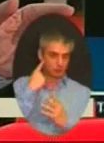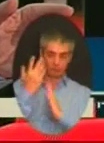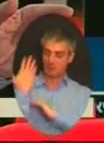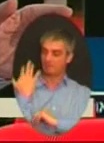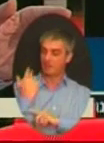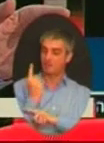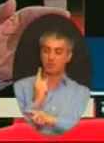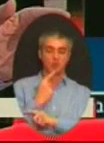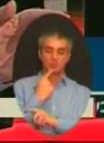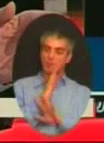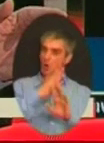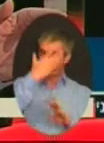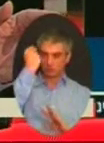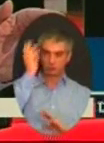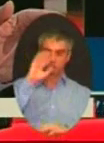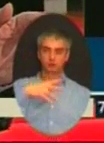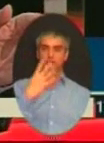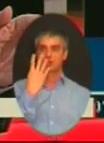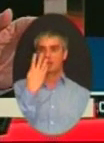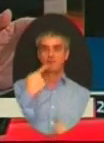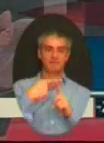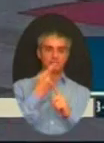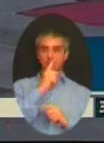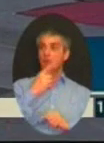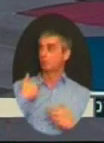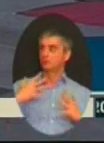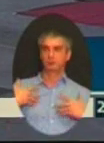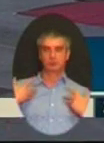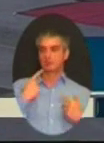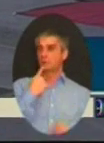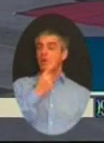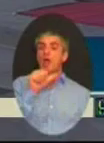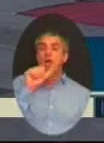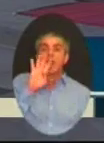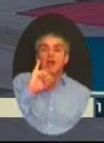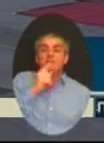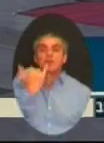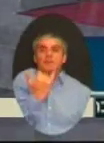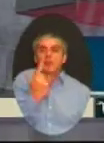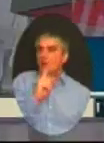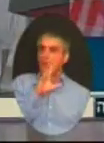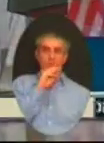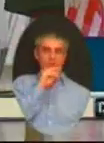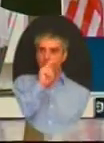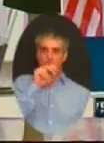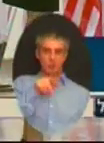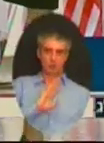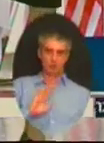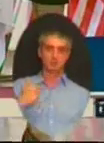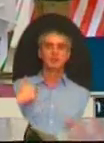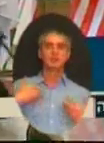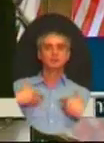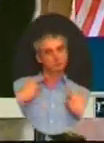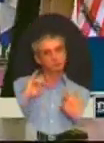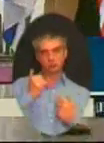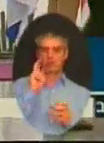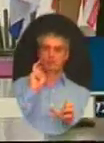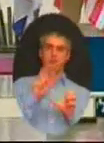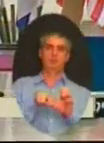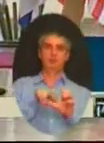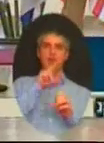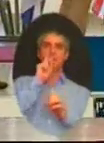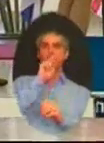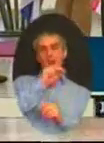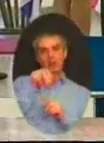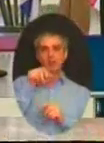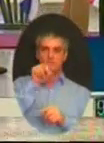כמה דקות, אומר לא לשכוח שיש ארבעה וחצי. נכון, אני אגב עוד שמחתי את הדברים. אבי בדרך כלל לא מדבר בנושאים האלה. אני שמח שהוא נכנס